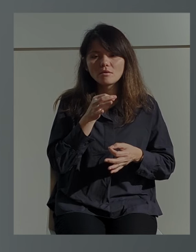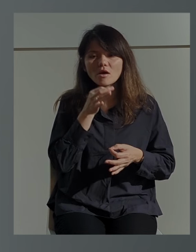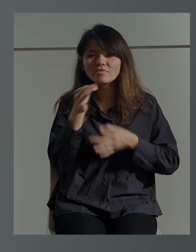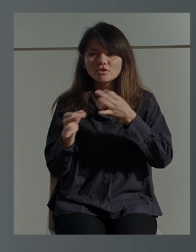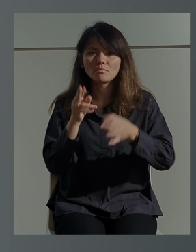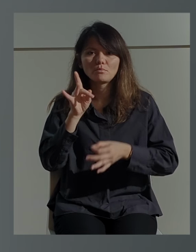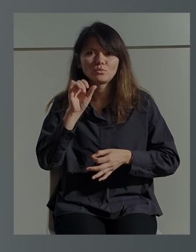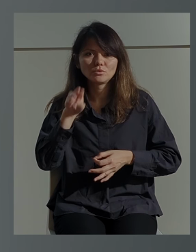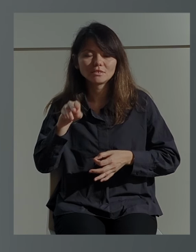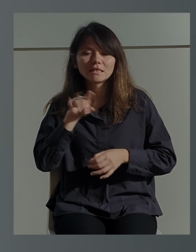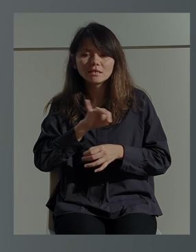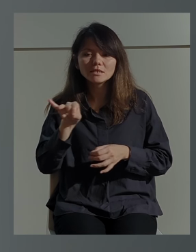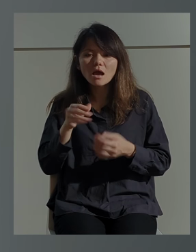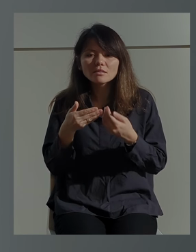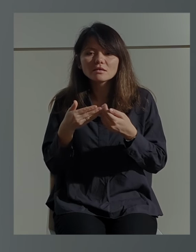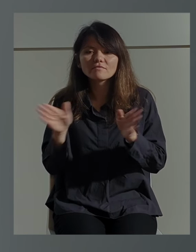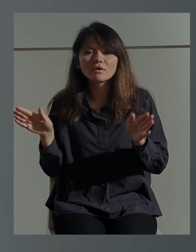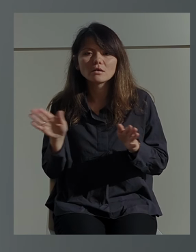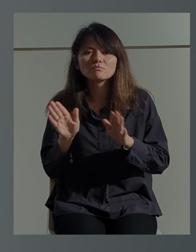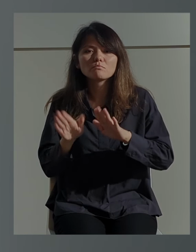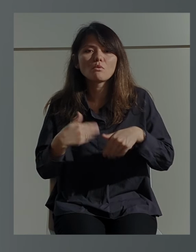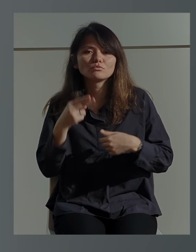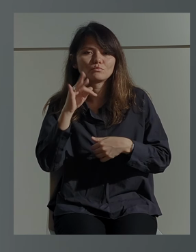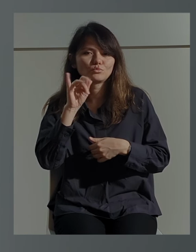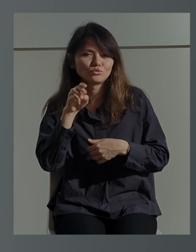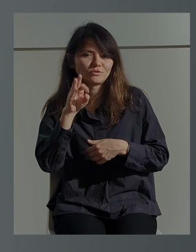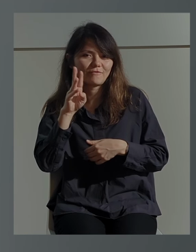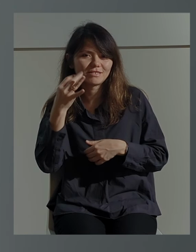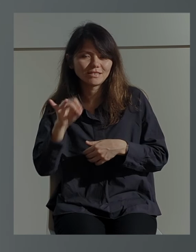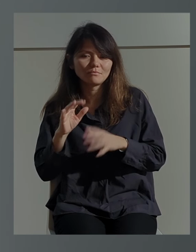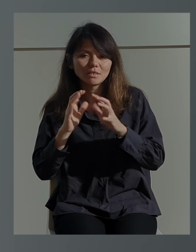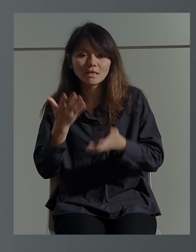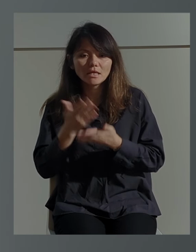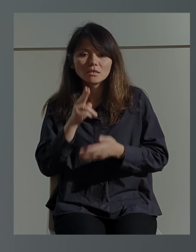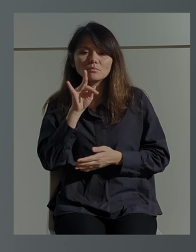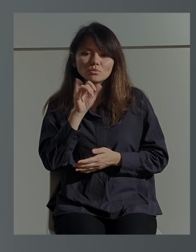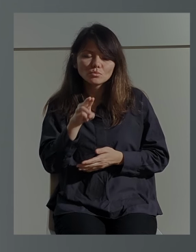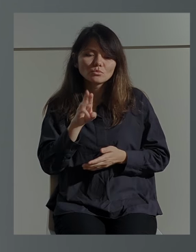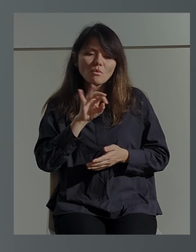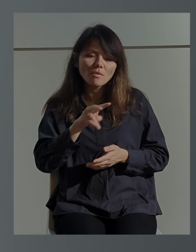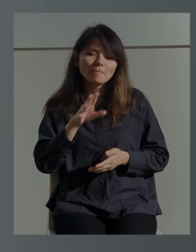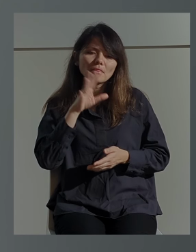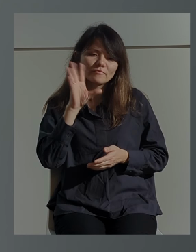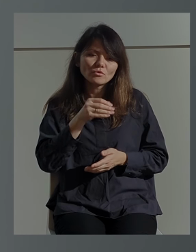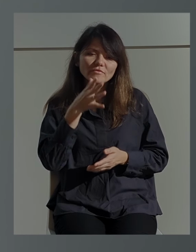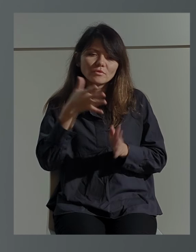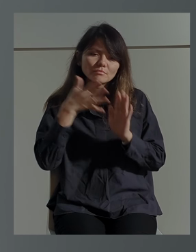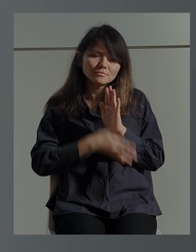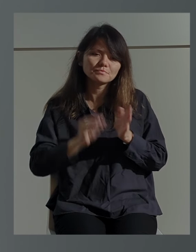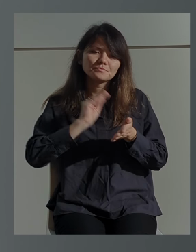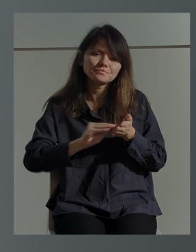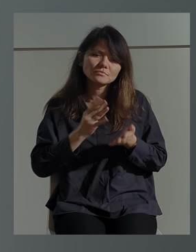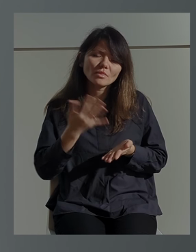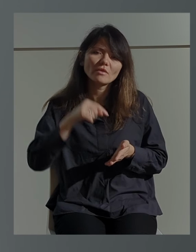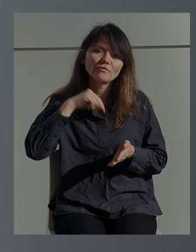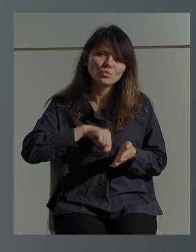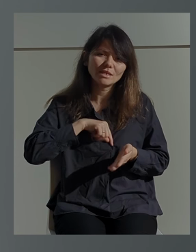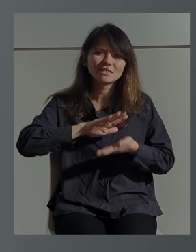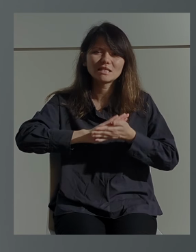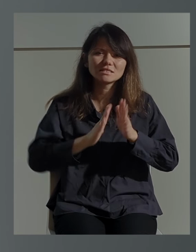и открывает пост прусовский мир если Пруст всю жизнь ловил Вот это самое утраченное время пытался описать какие-то внутренние